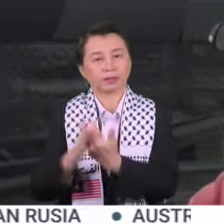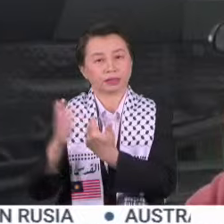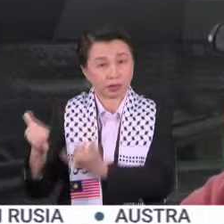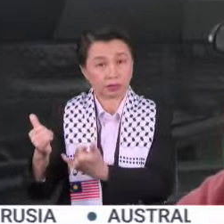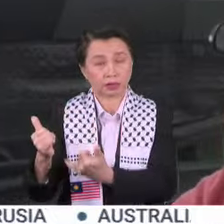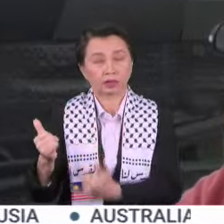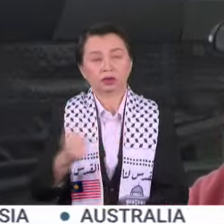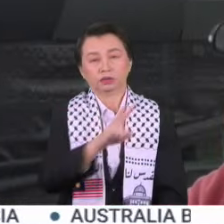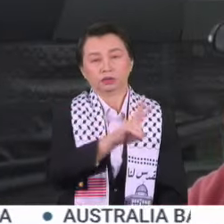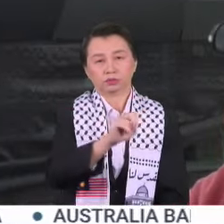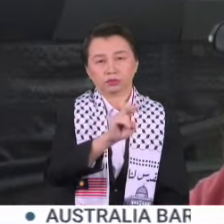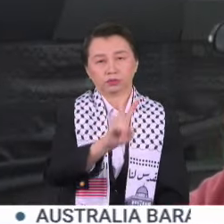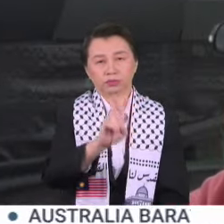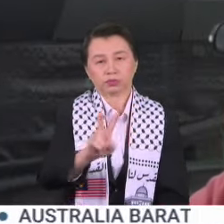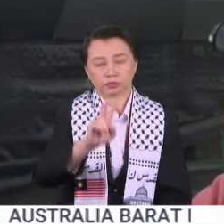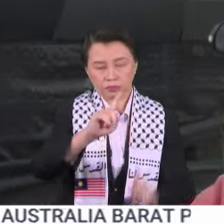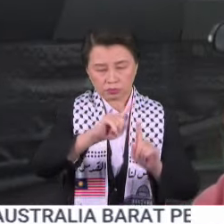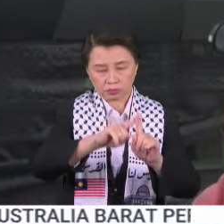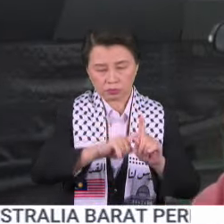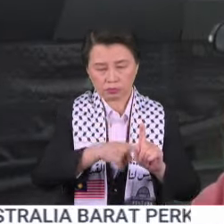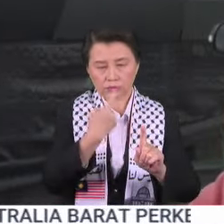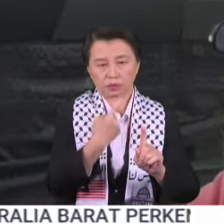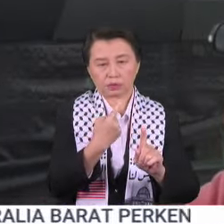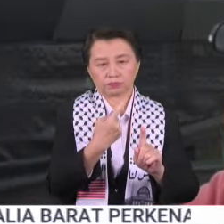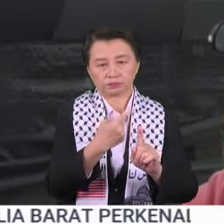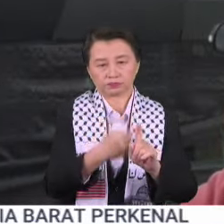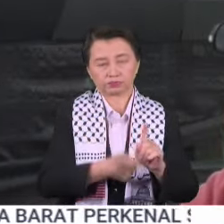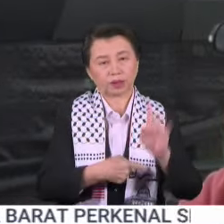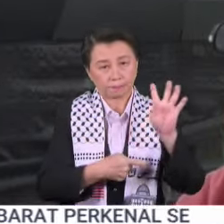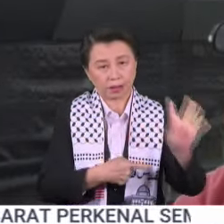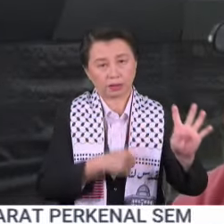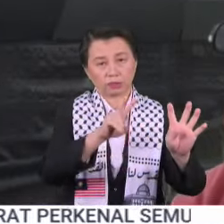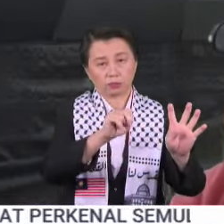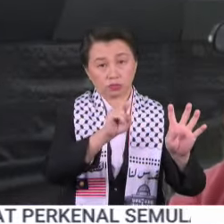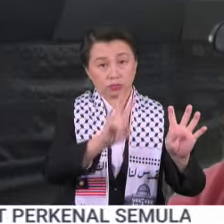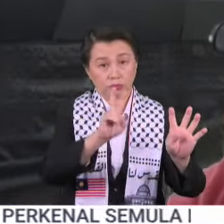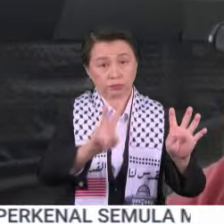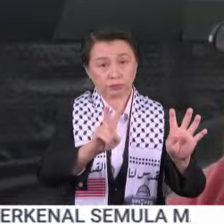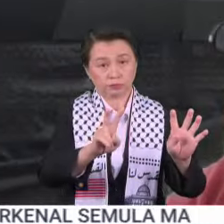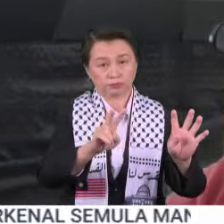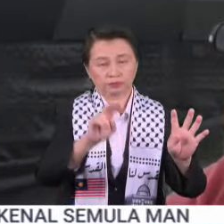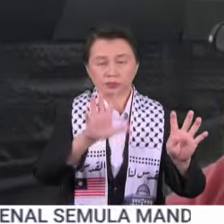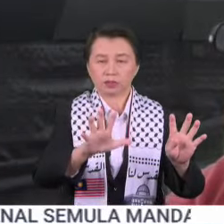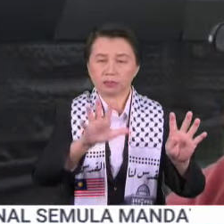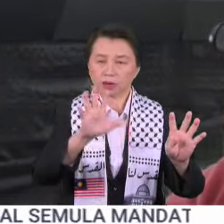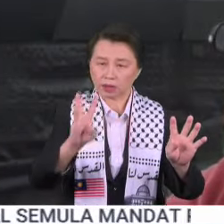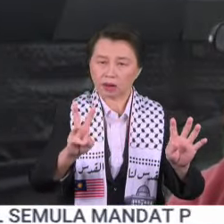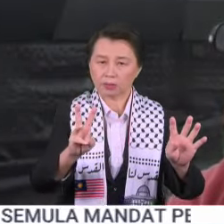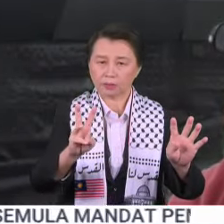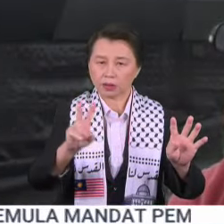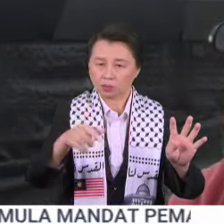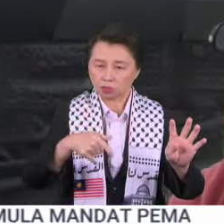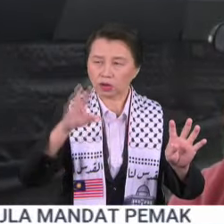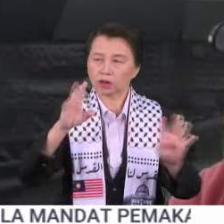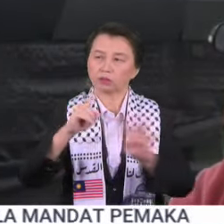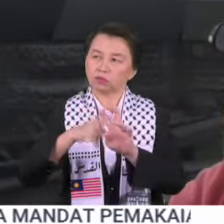Iaitu 2022 daripada bulan bulan 4, 5, 6, bulan